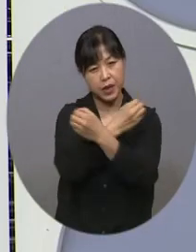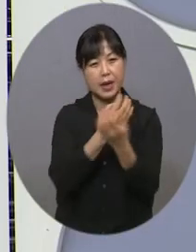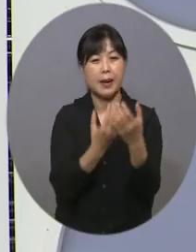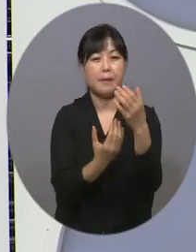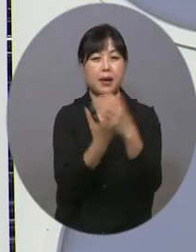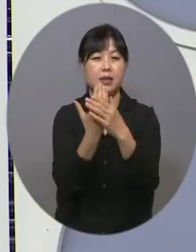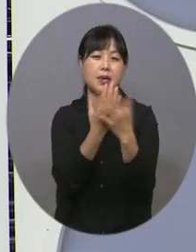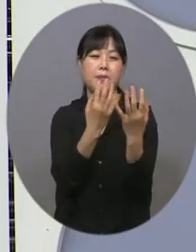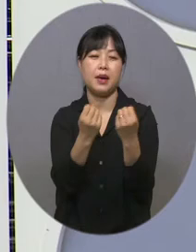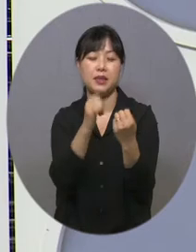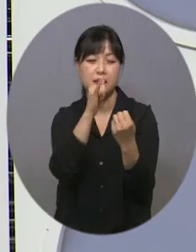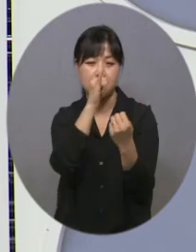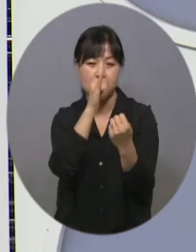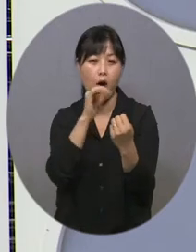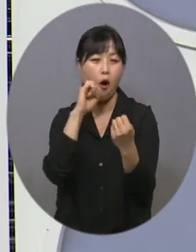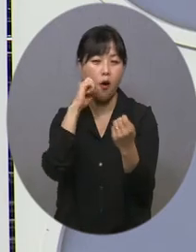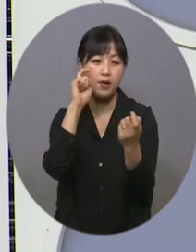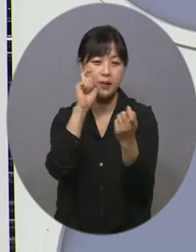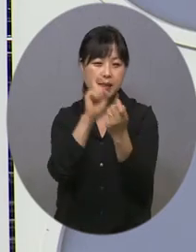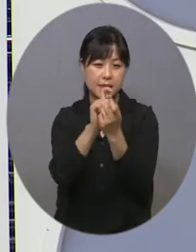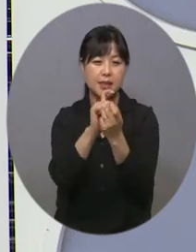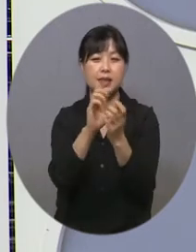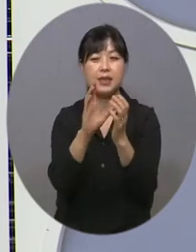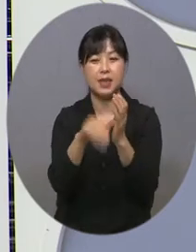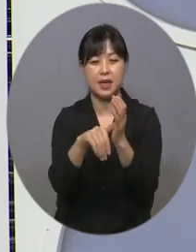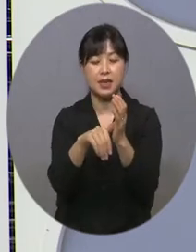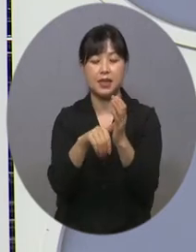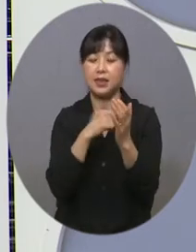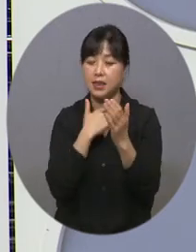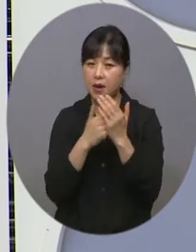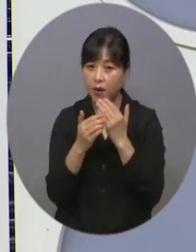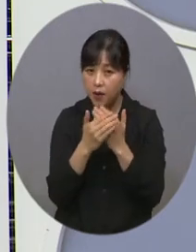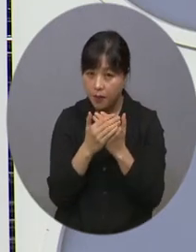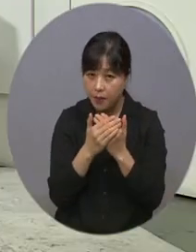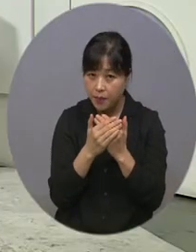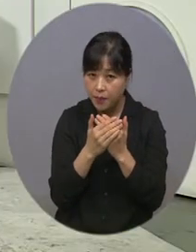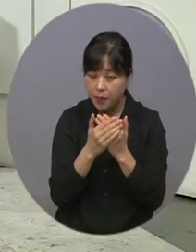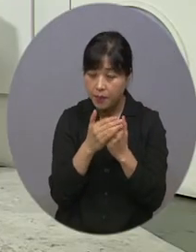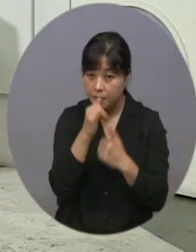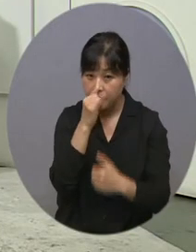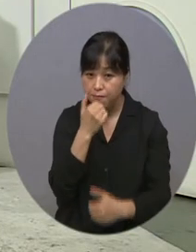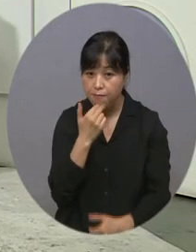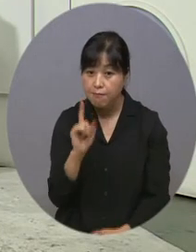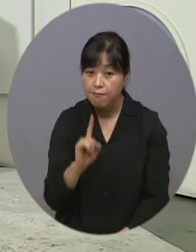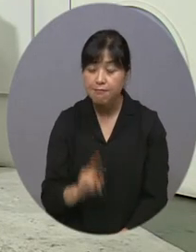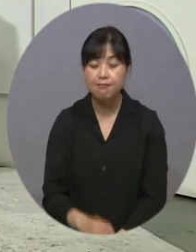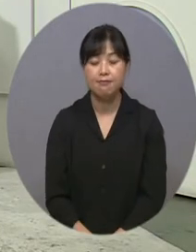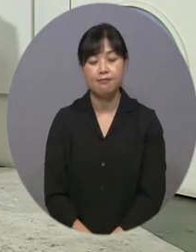많아서 예. 그런 어려움을 당했던 그런 에피소드는 없나요?